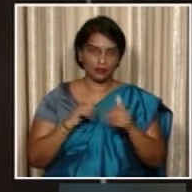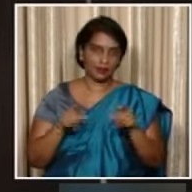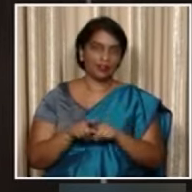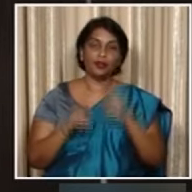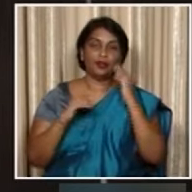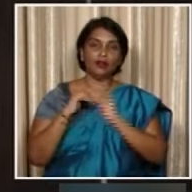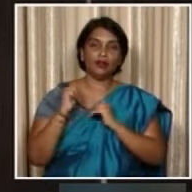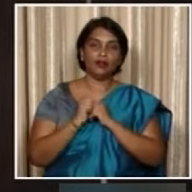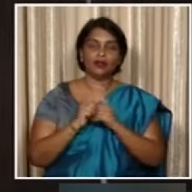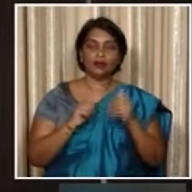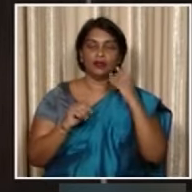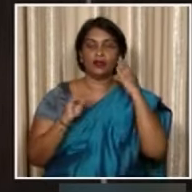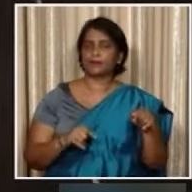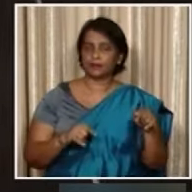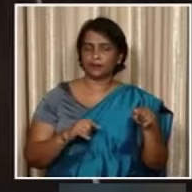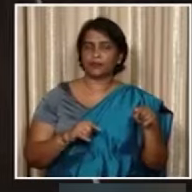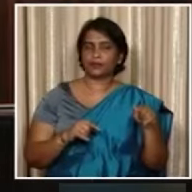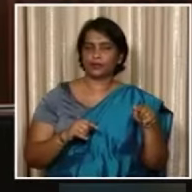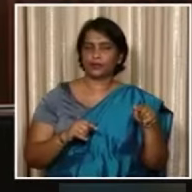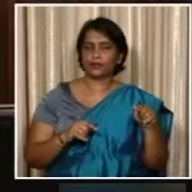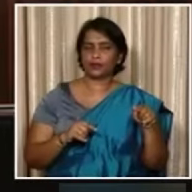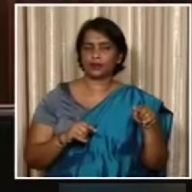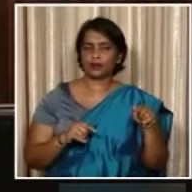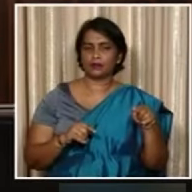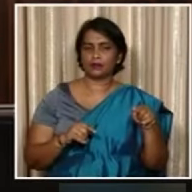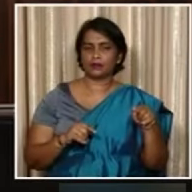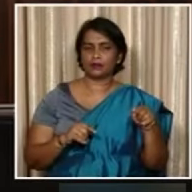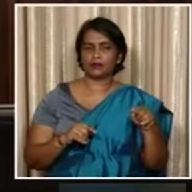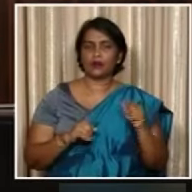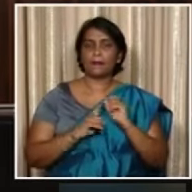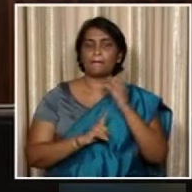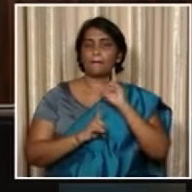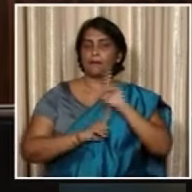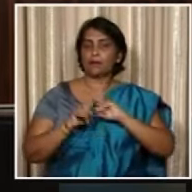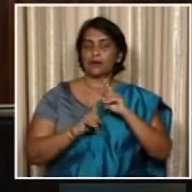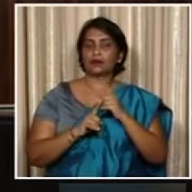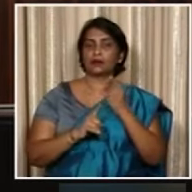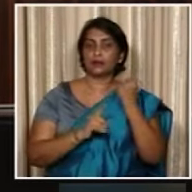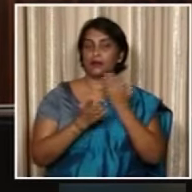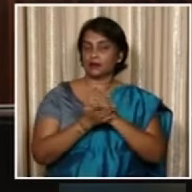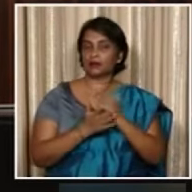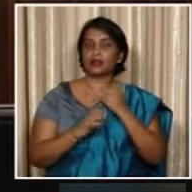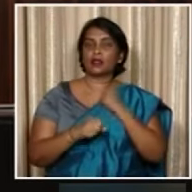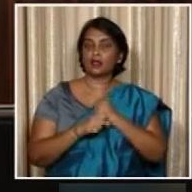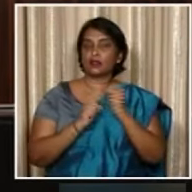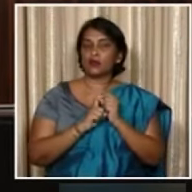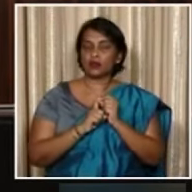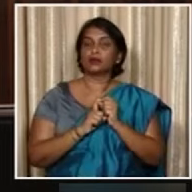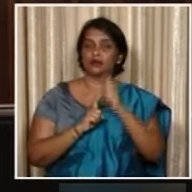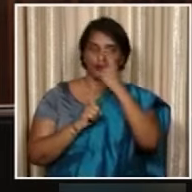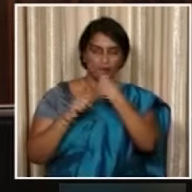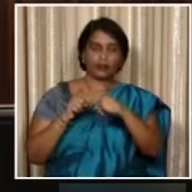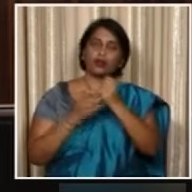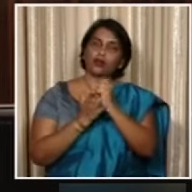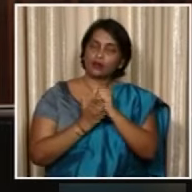විමුක්ති පෙරමුණේ ප්‍රතිපත්ති ප්‍රකාශයත් ඒක නැහැ. පාර්ලිමේන්තු කමිටියක් තියෙනවා බලය බෙලීම පිළිබඳ 14 පිළිබඳව. ගජේන්ද්‍ර කුමාර පොන්නම් බලම් හැර